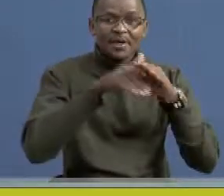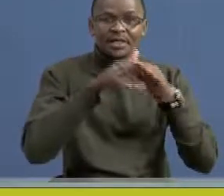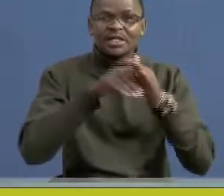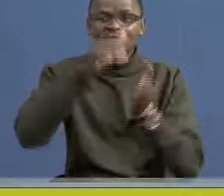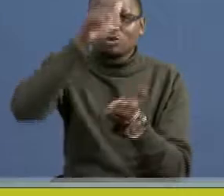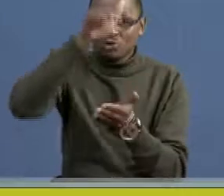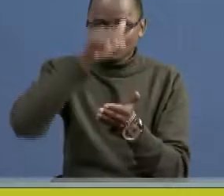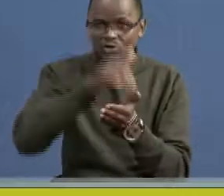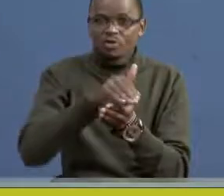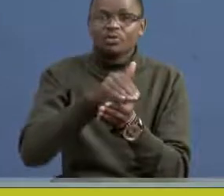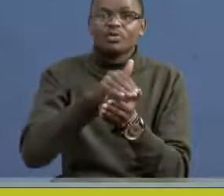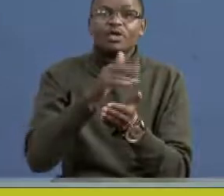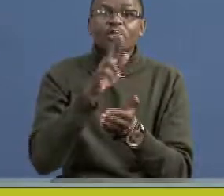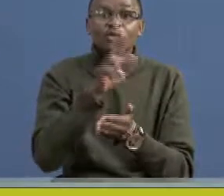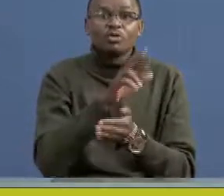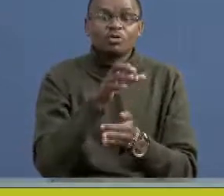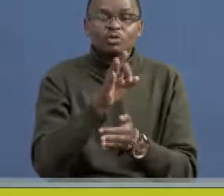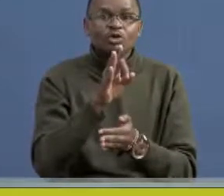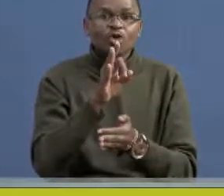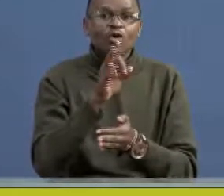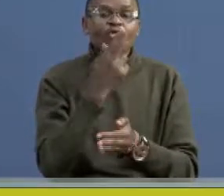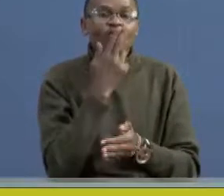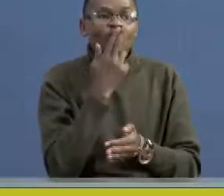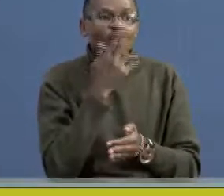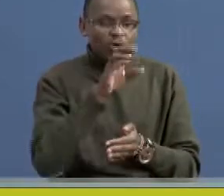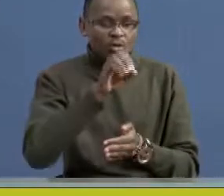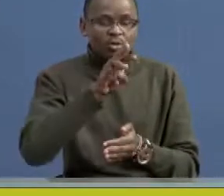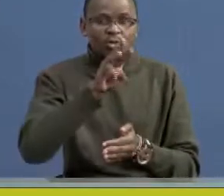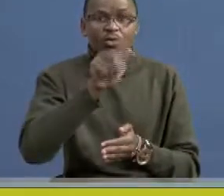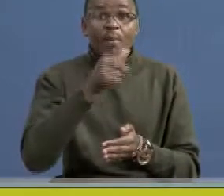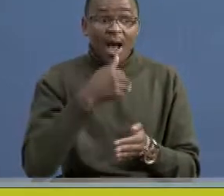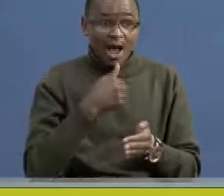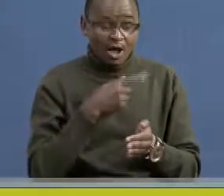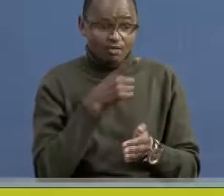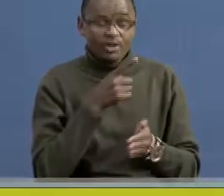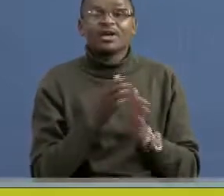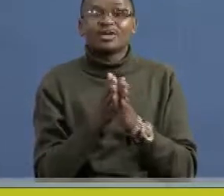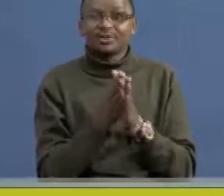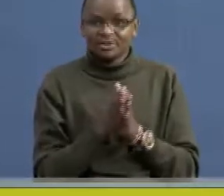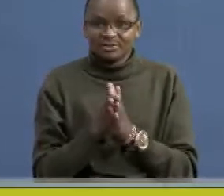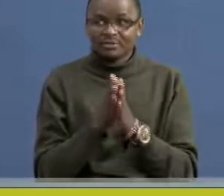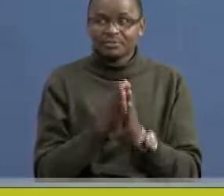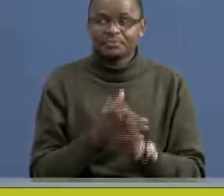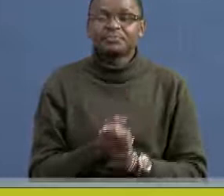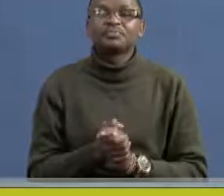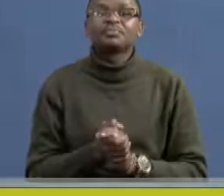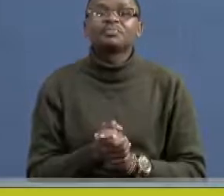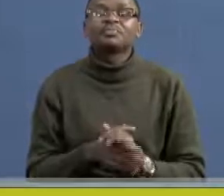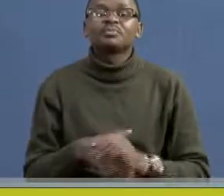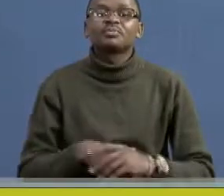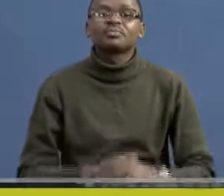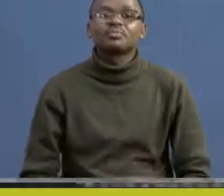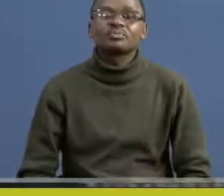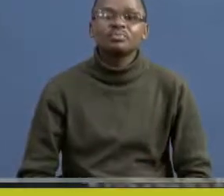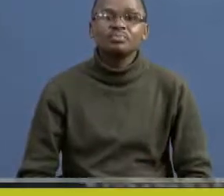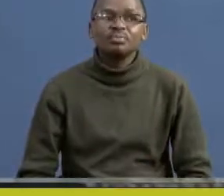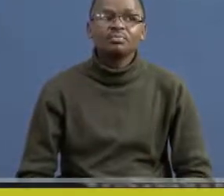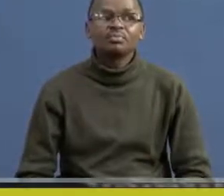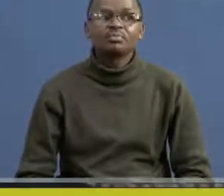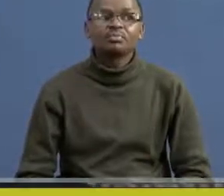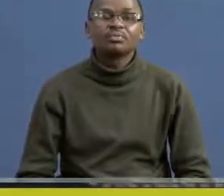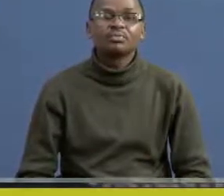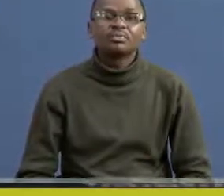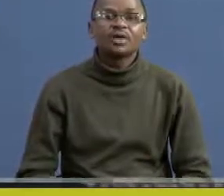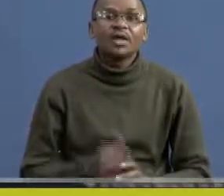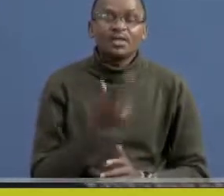kupunguza athari za sigara kwa afya. Omunyango ameyavalia njuga makala haya. We don't trust the